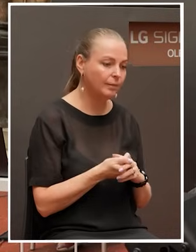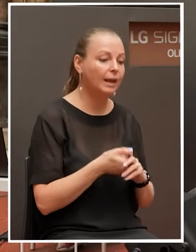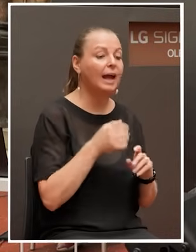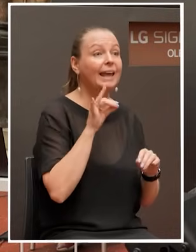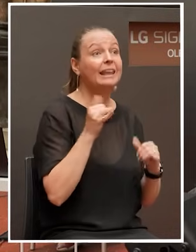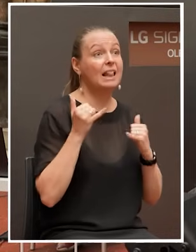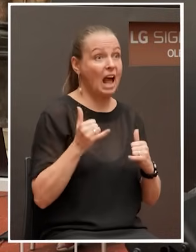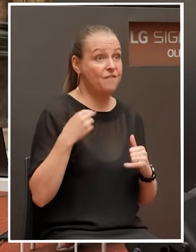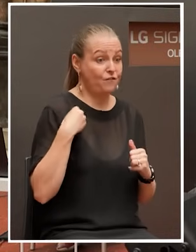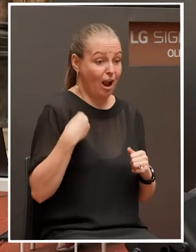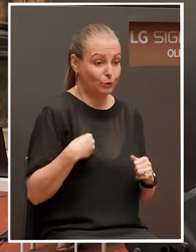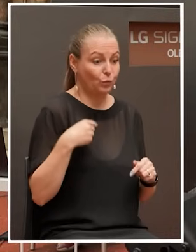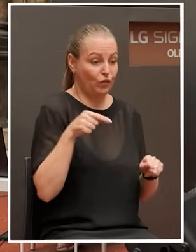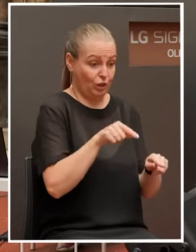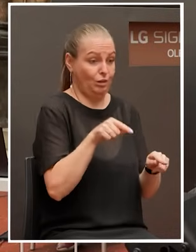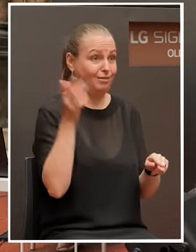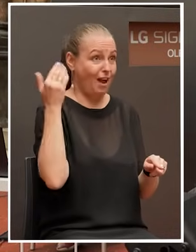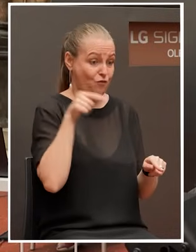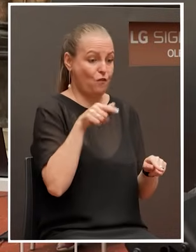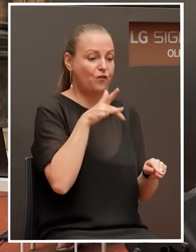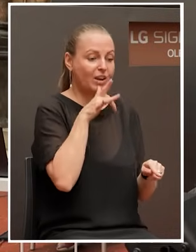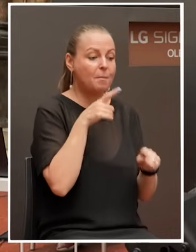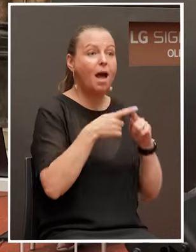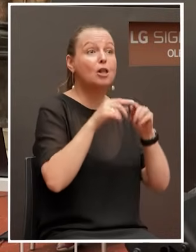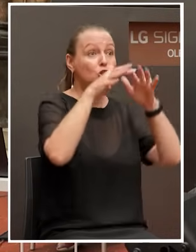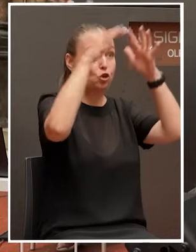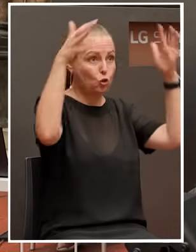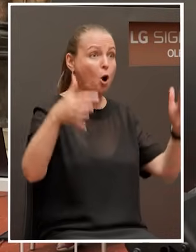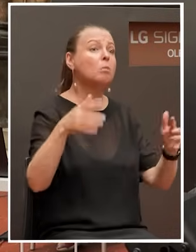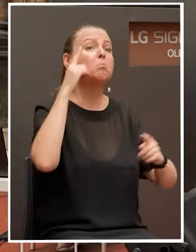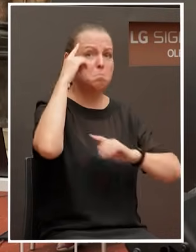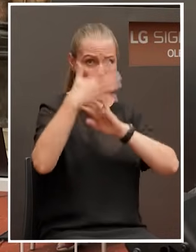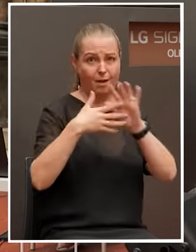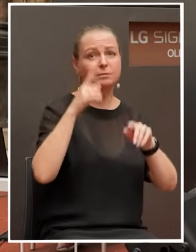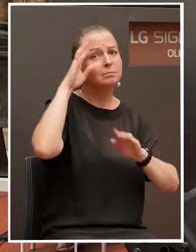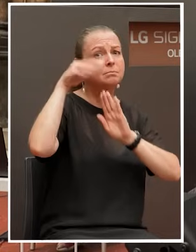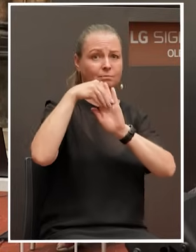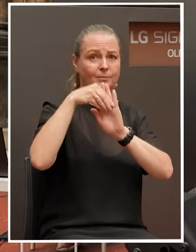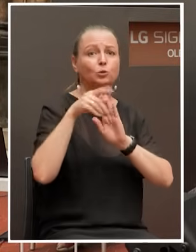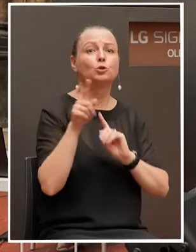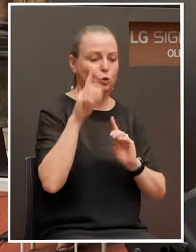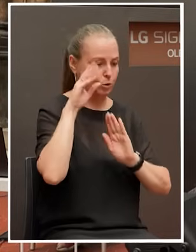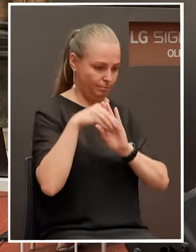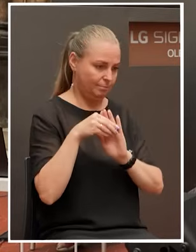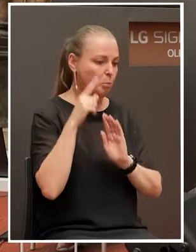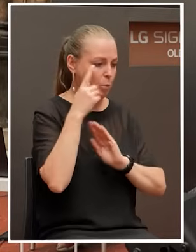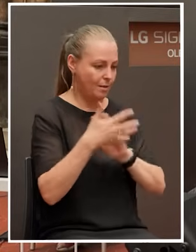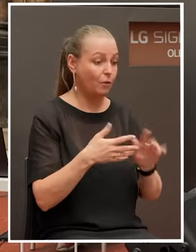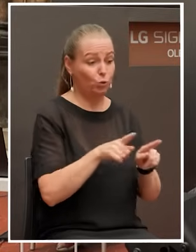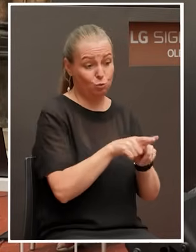И для француза этого времени такой стог – вполне понятная вещь. Вот еще несколько изображений.